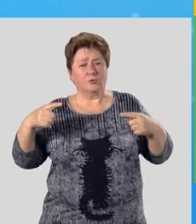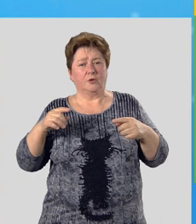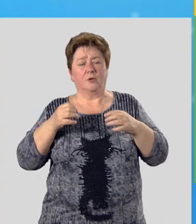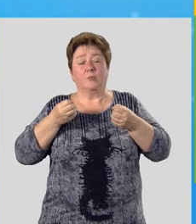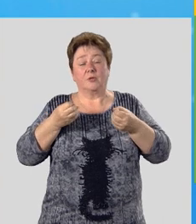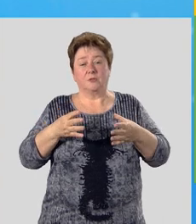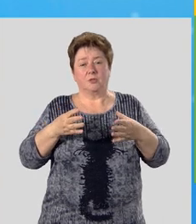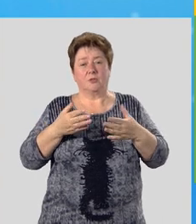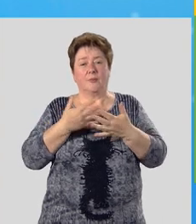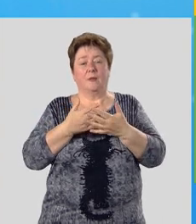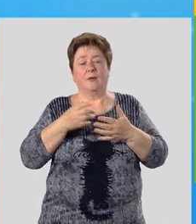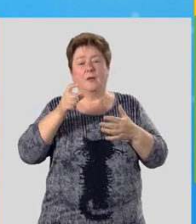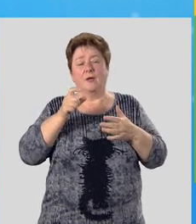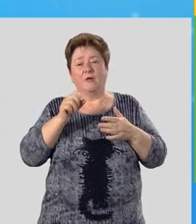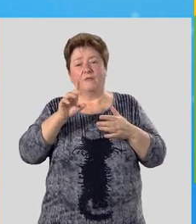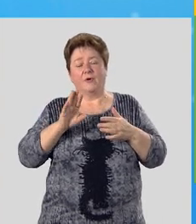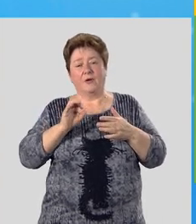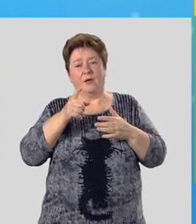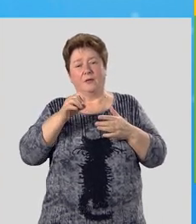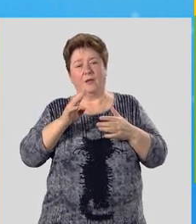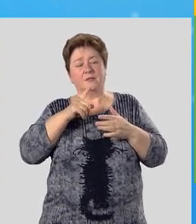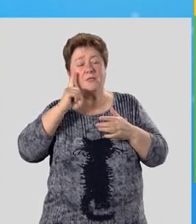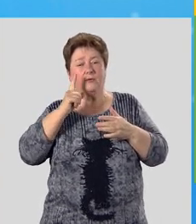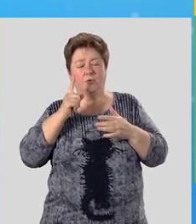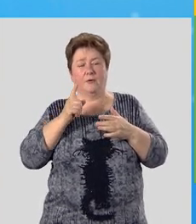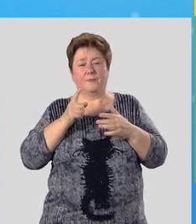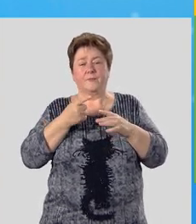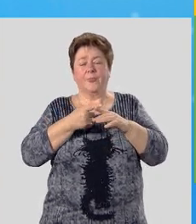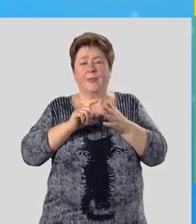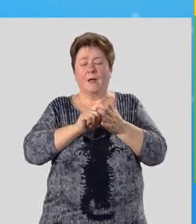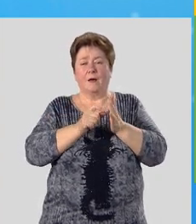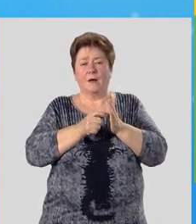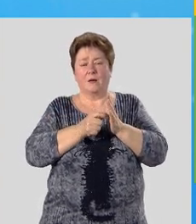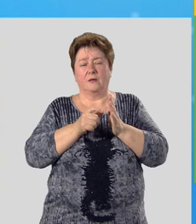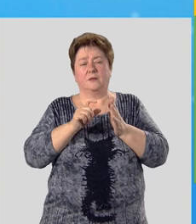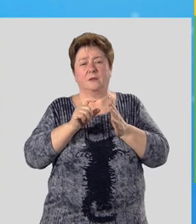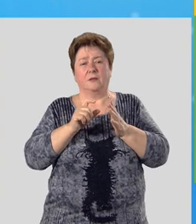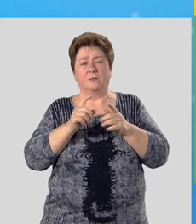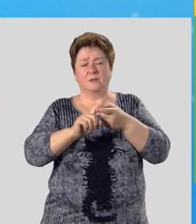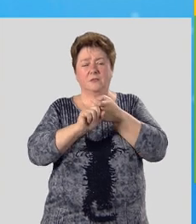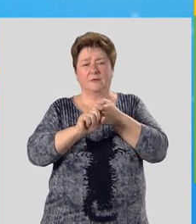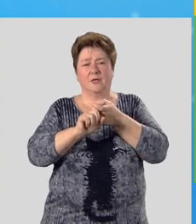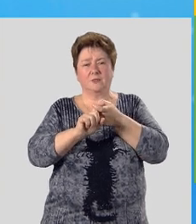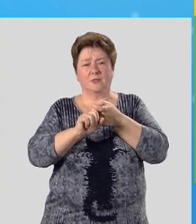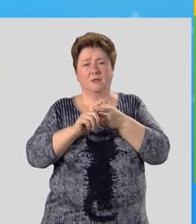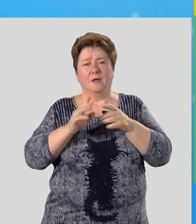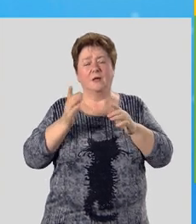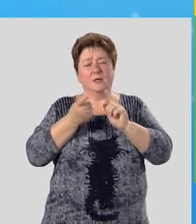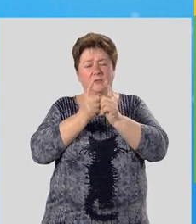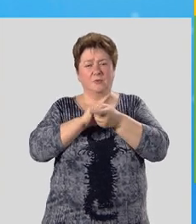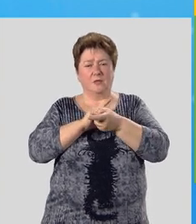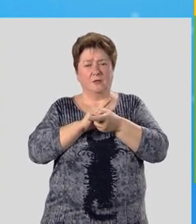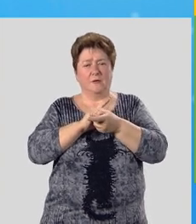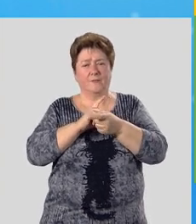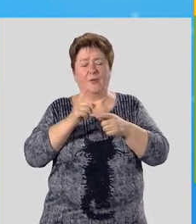простейших, например, у евглены зеленой. С этими органоидами связан процесс